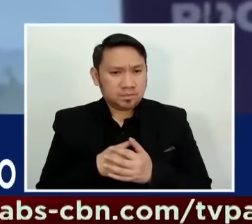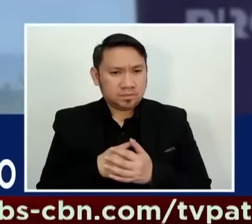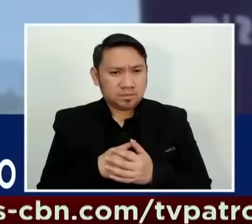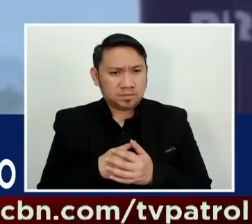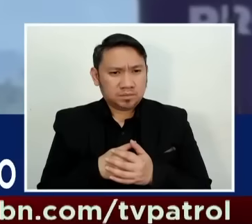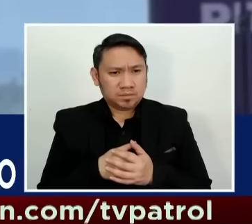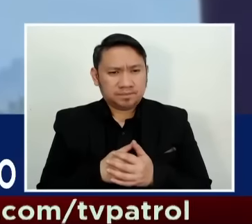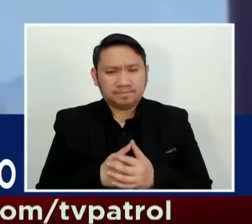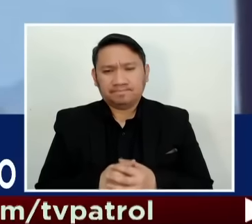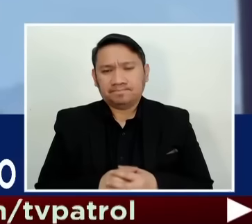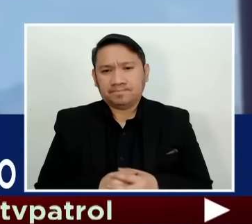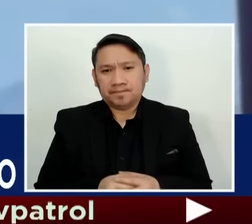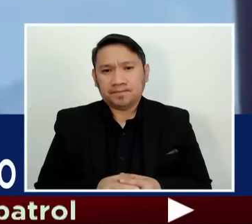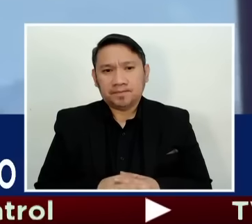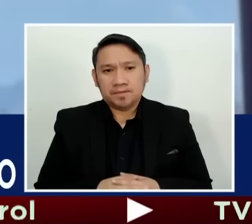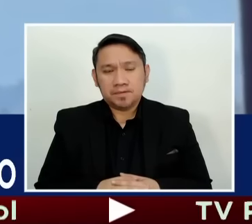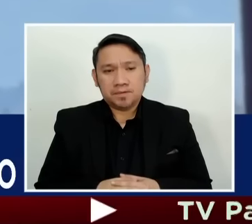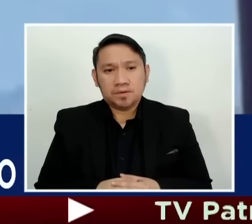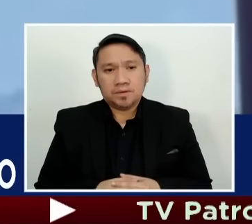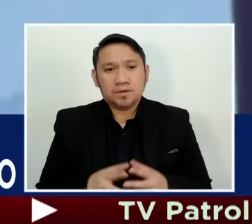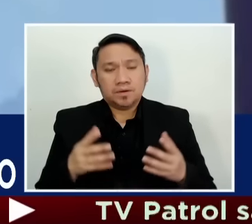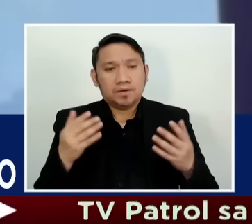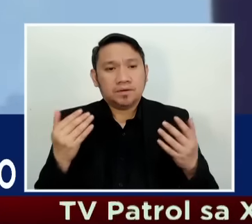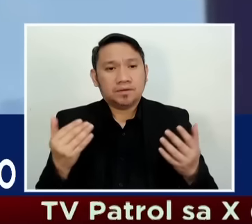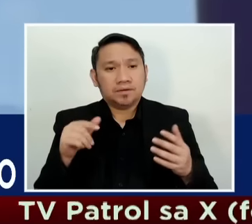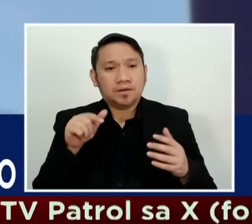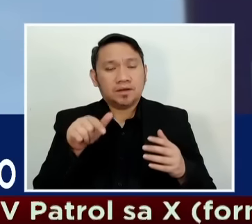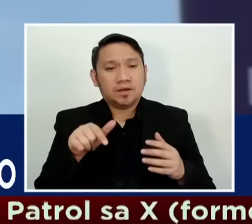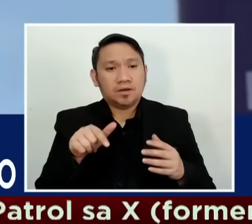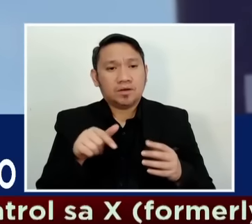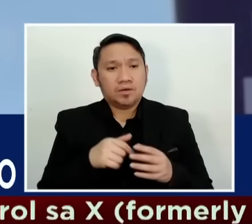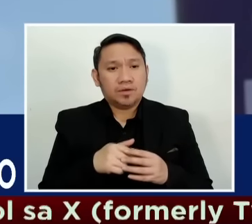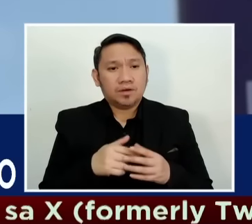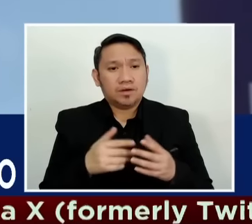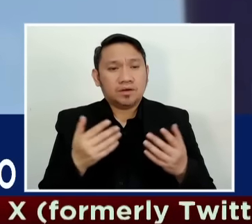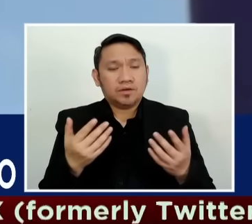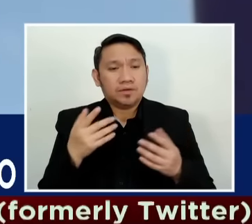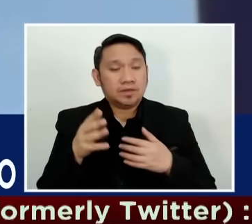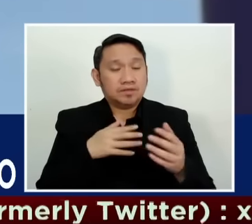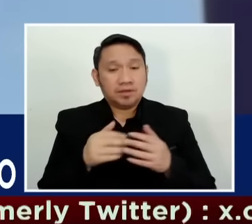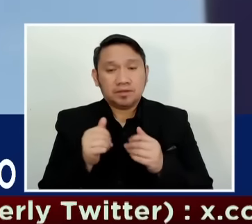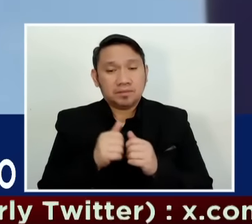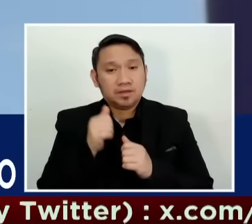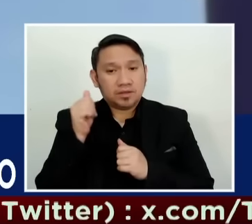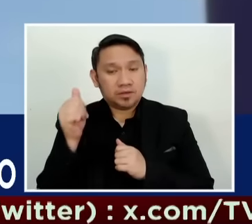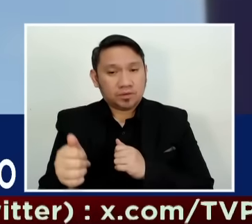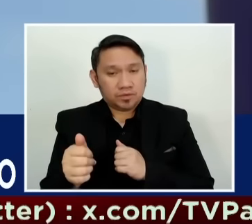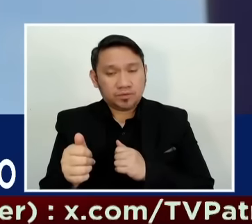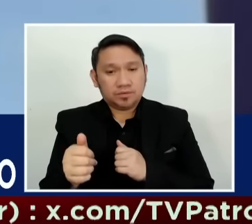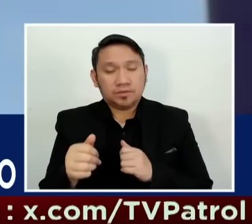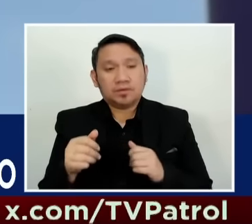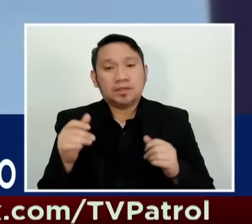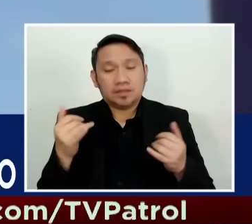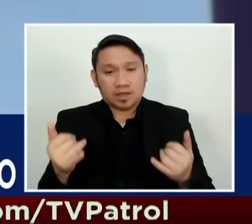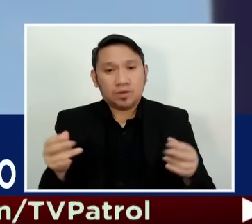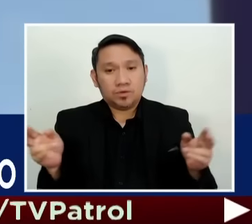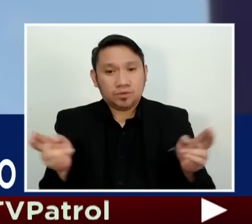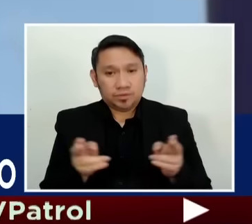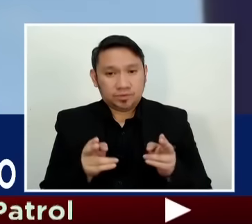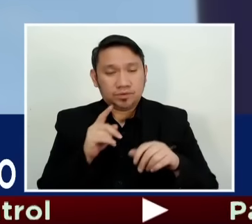ketchup. The bridge is a gateway to a world where distance no longer limits our dreams,